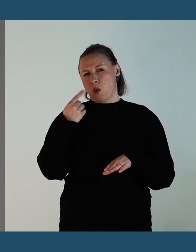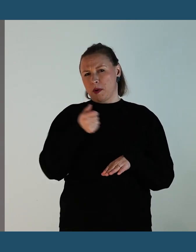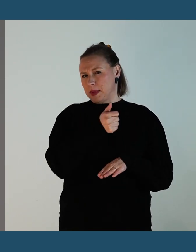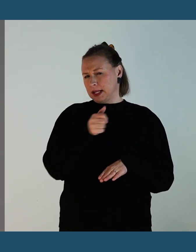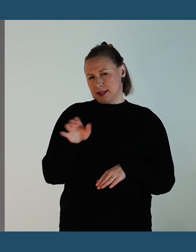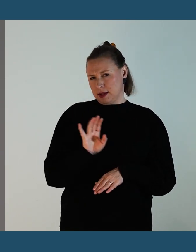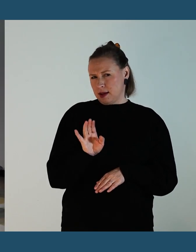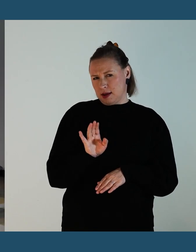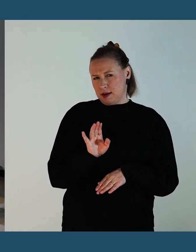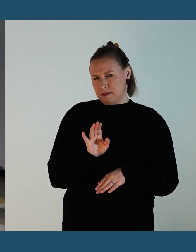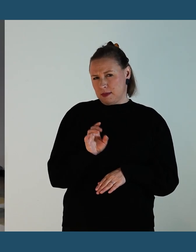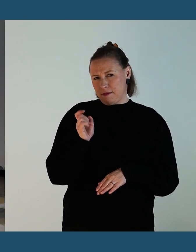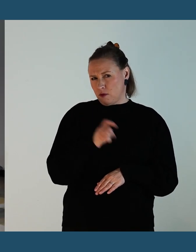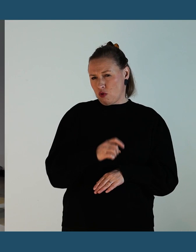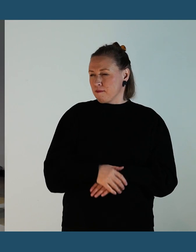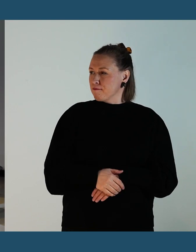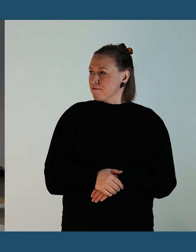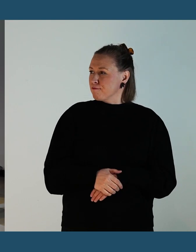lyhyesti.